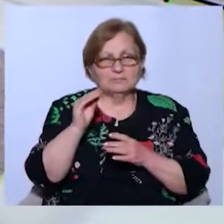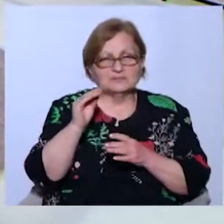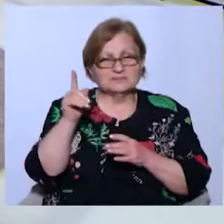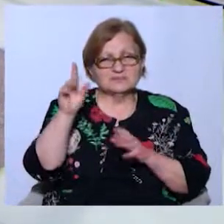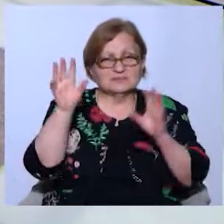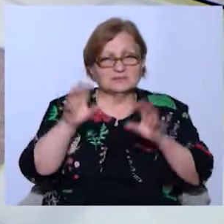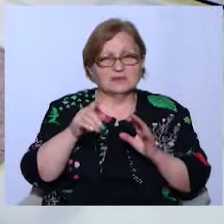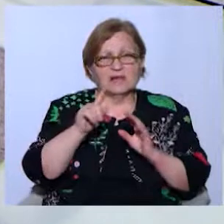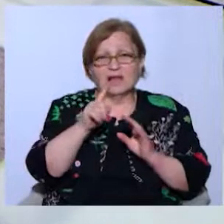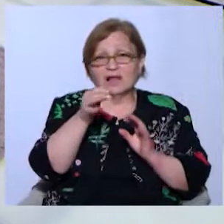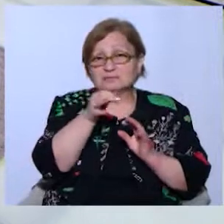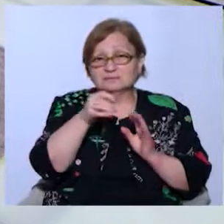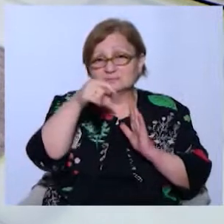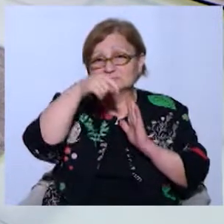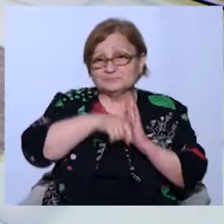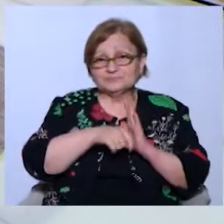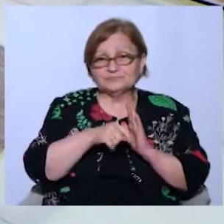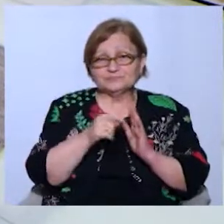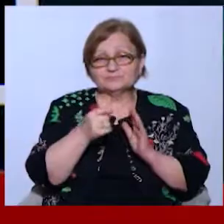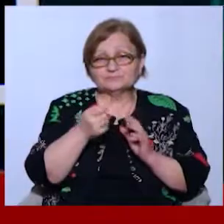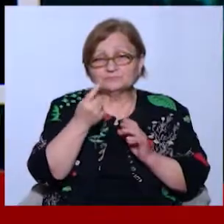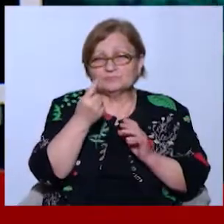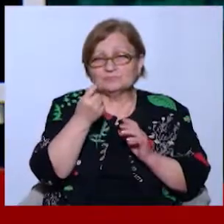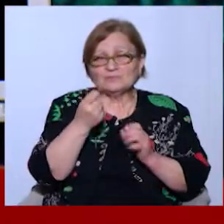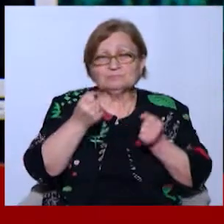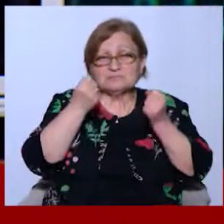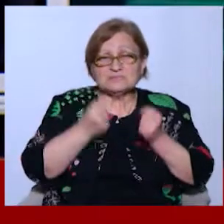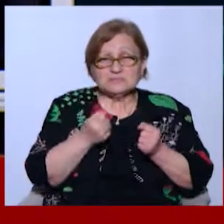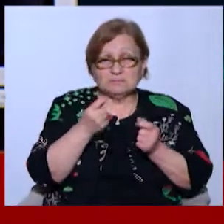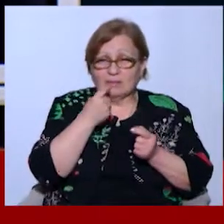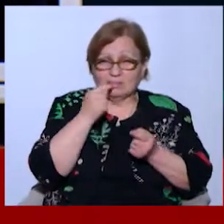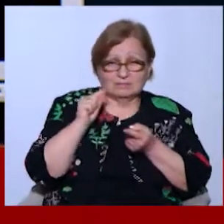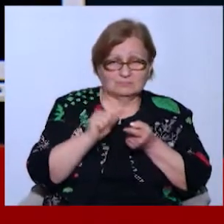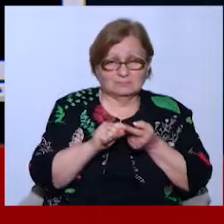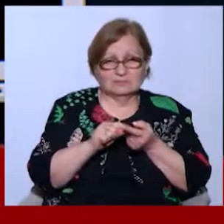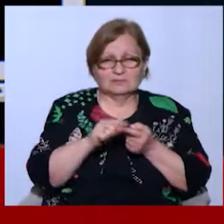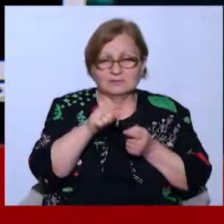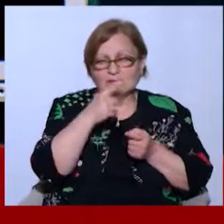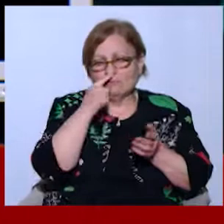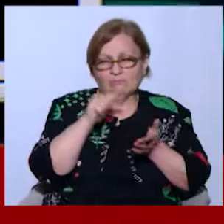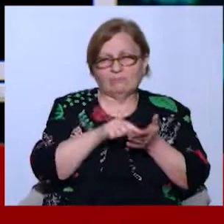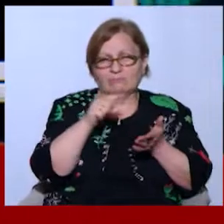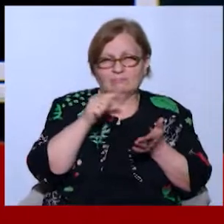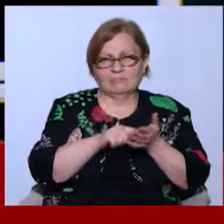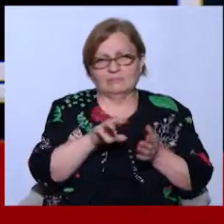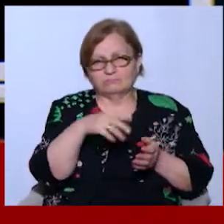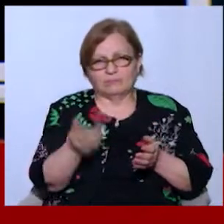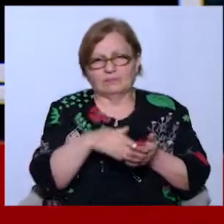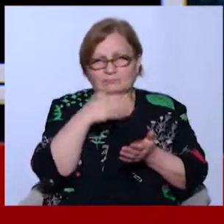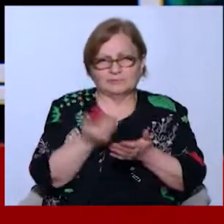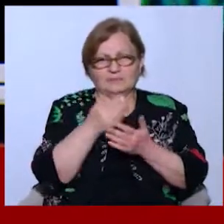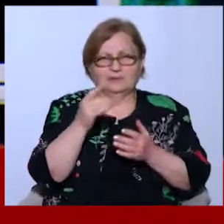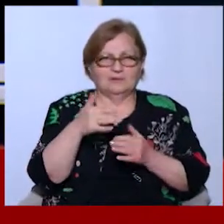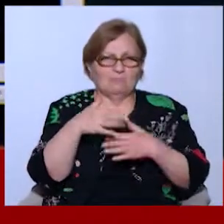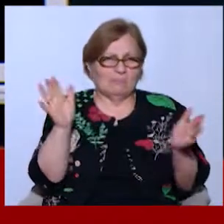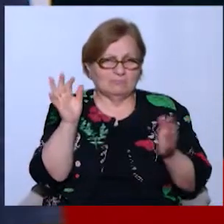თუ მაგალითად რომელმე წახნაგთან გვერდით რაღაცა მძიმე, პატარა მძიმე ნივთი დავდოთ, შესაბამისად მეორე მხარის ამოვარდის საშუალება